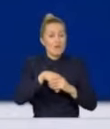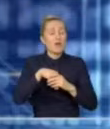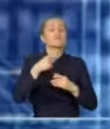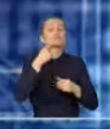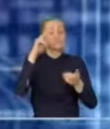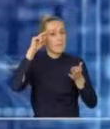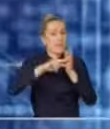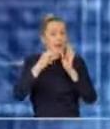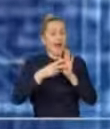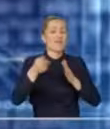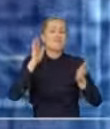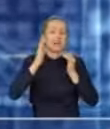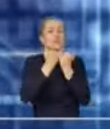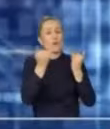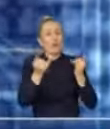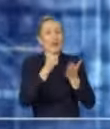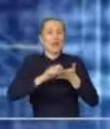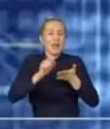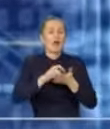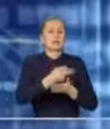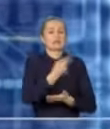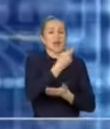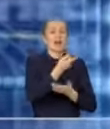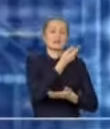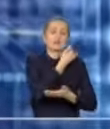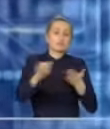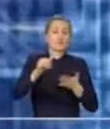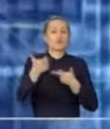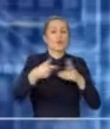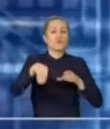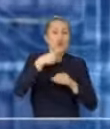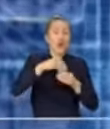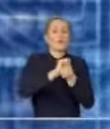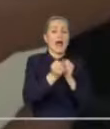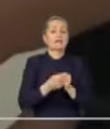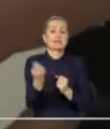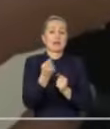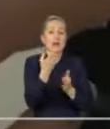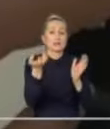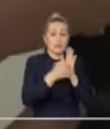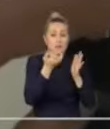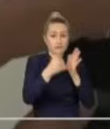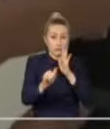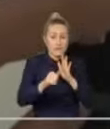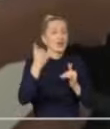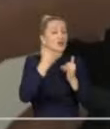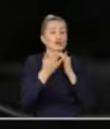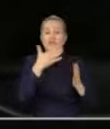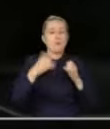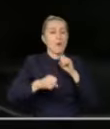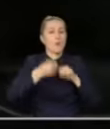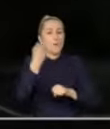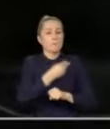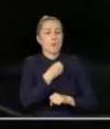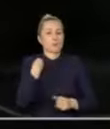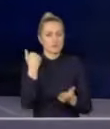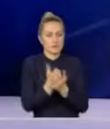społecznościowe nie będą mogły usuwać wpisów ani blokować kont polskich użytkowników, jeśli zamieszczone w nich treści nie łamią polskiego prawa.